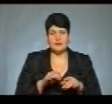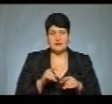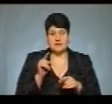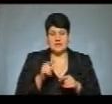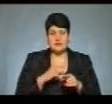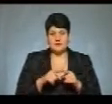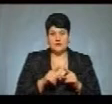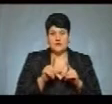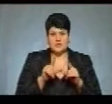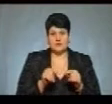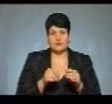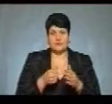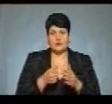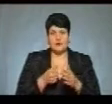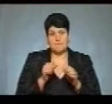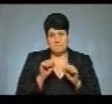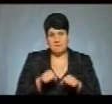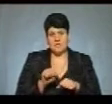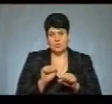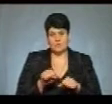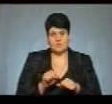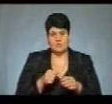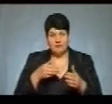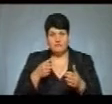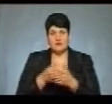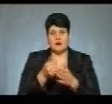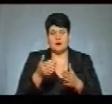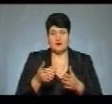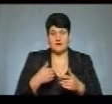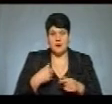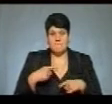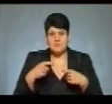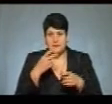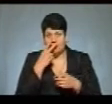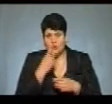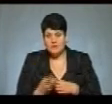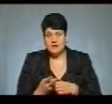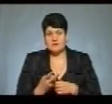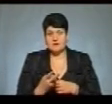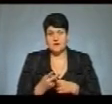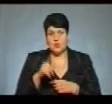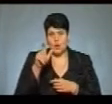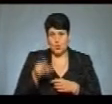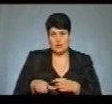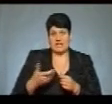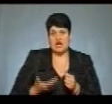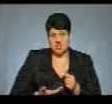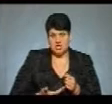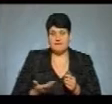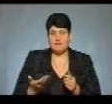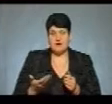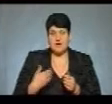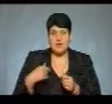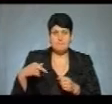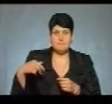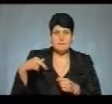до зебри остановитися. І вдарив чудака. Я підбіг, подивився, людина жива. І я